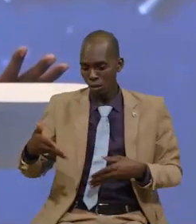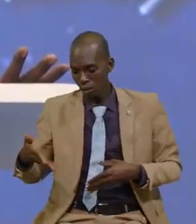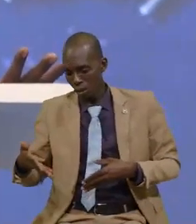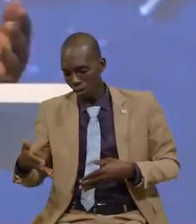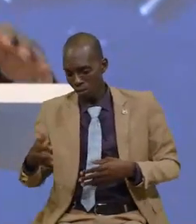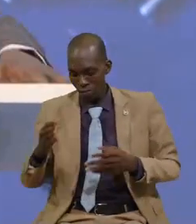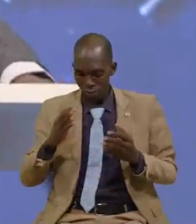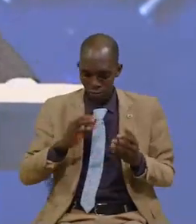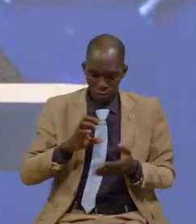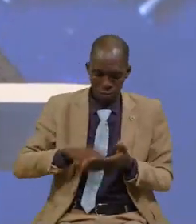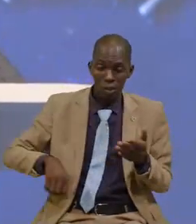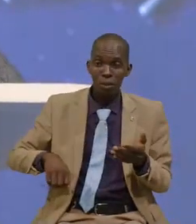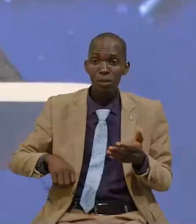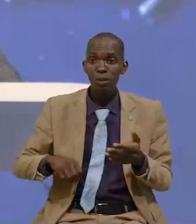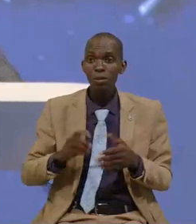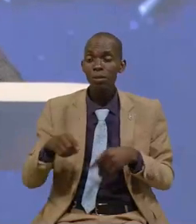vérifier